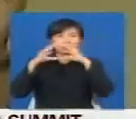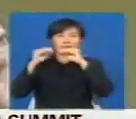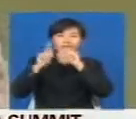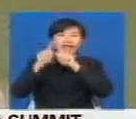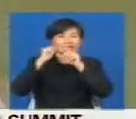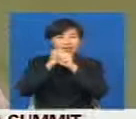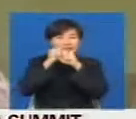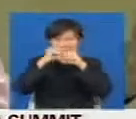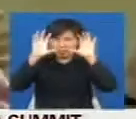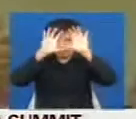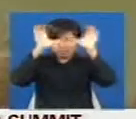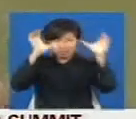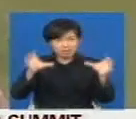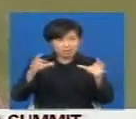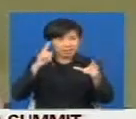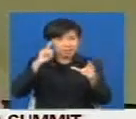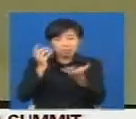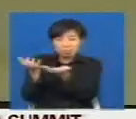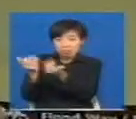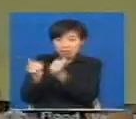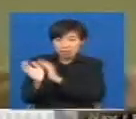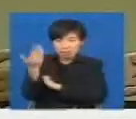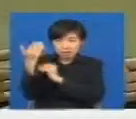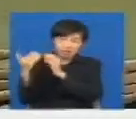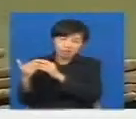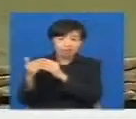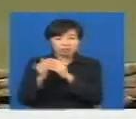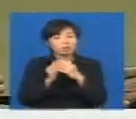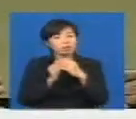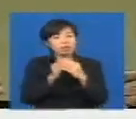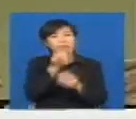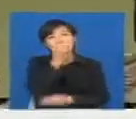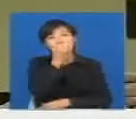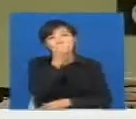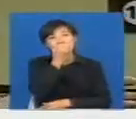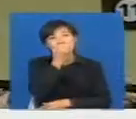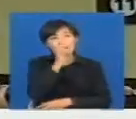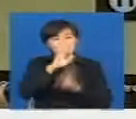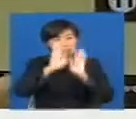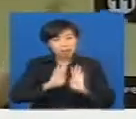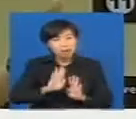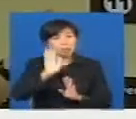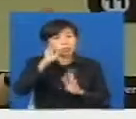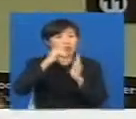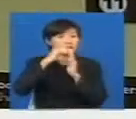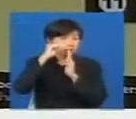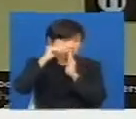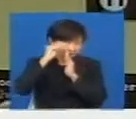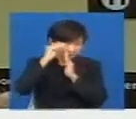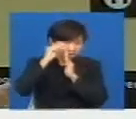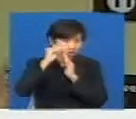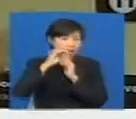าแพแต่แล้วก็ไปรับประทานอาหารเช้ารับประทานอาหารเช้าทางเหนือ แบบเหนือ ทางเหนือในห้องทางเหนือ